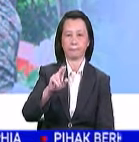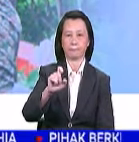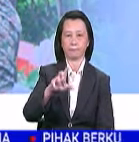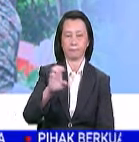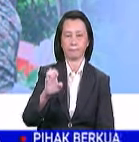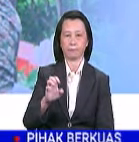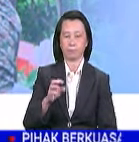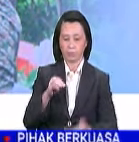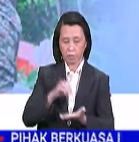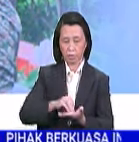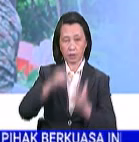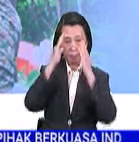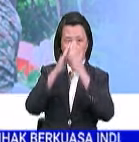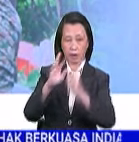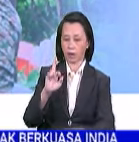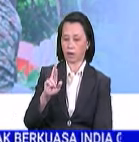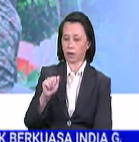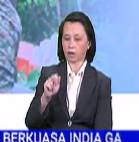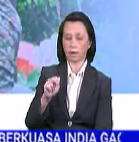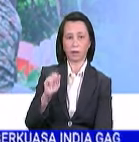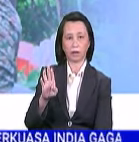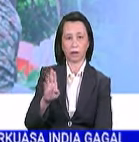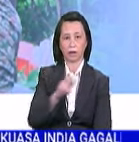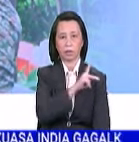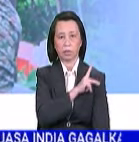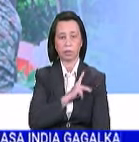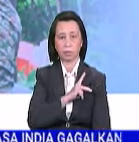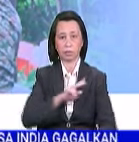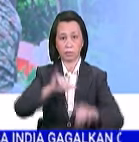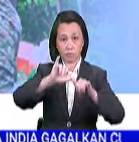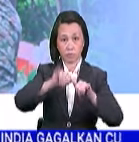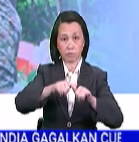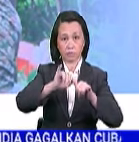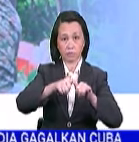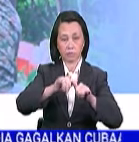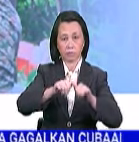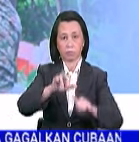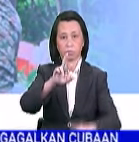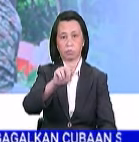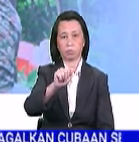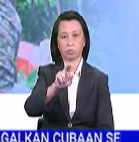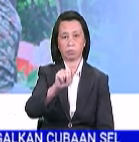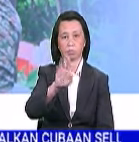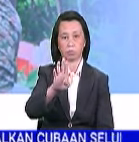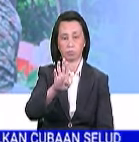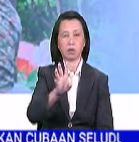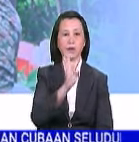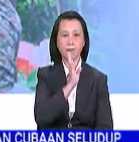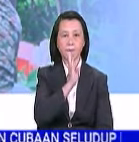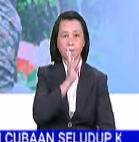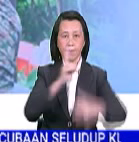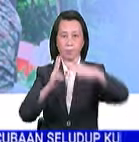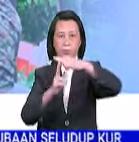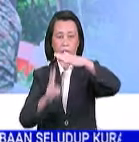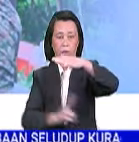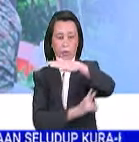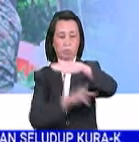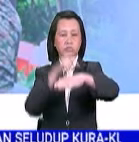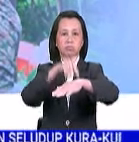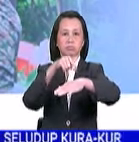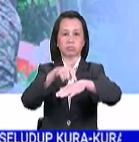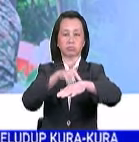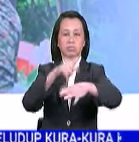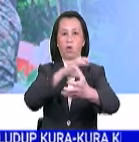Jurutera Regimen Askar Jurutera Diraja RAJD, Major General Datuk Capiti Rezuan berkata, jambatan itu rosak